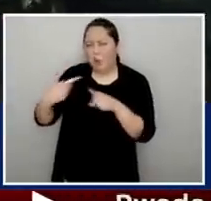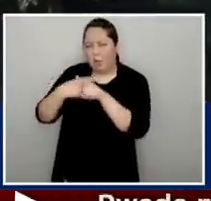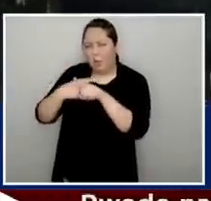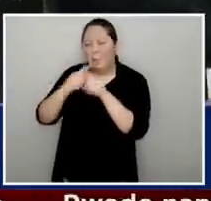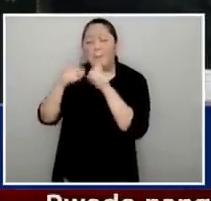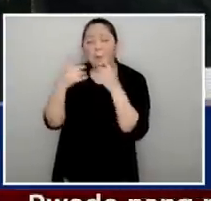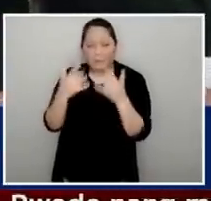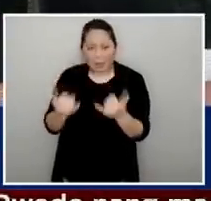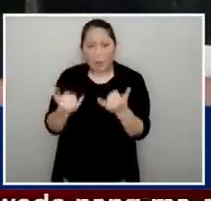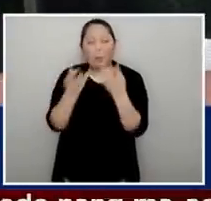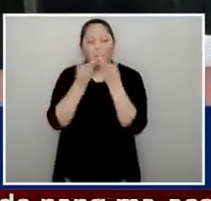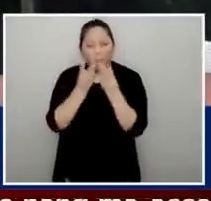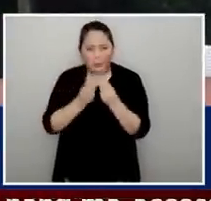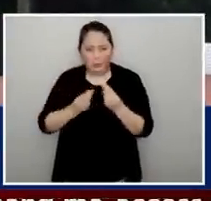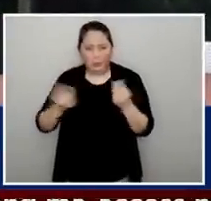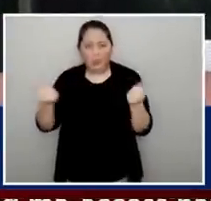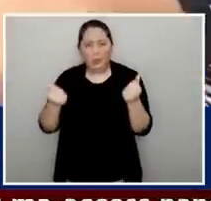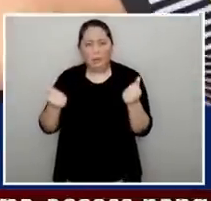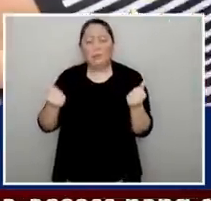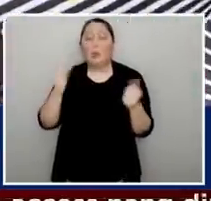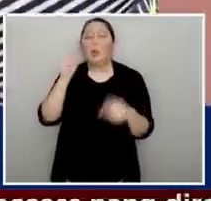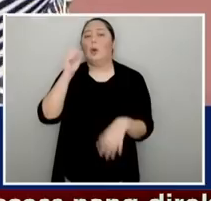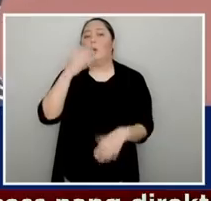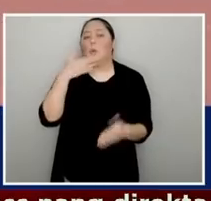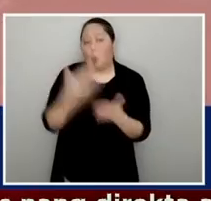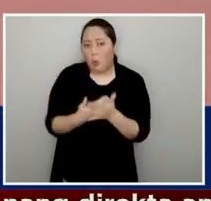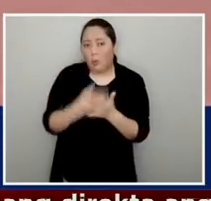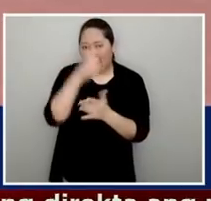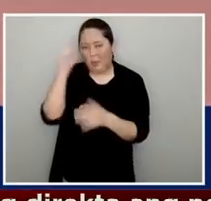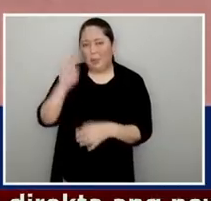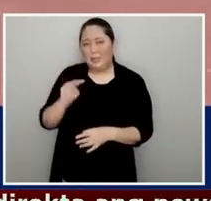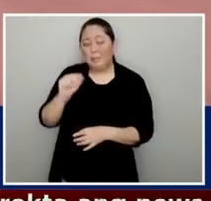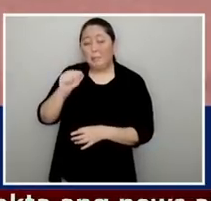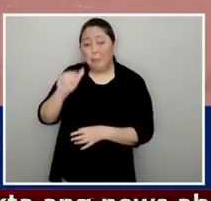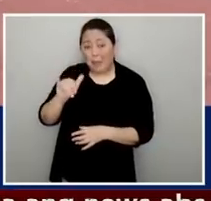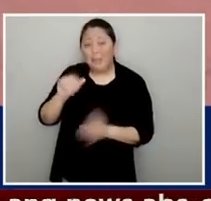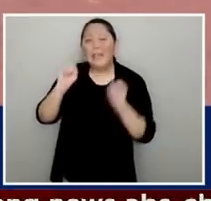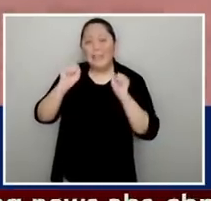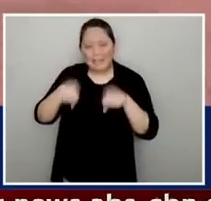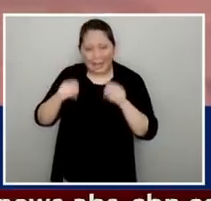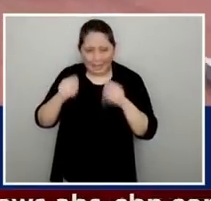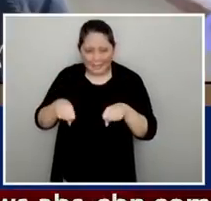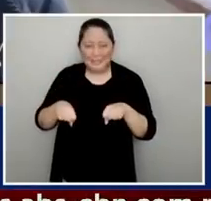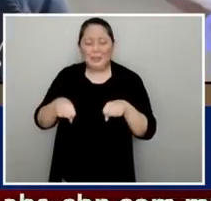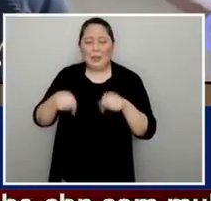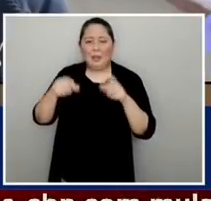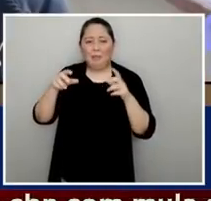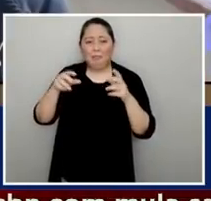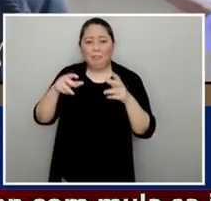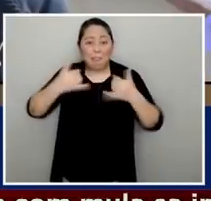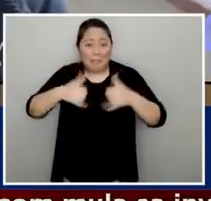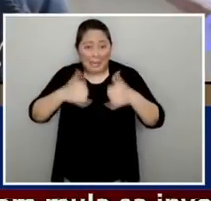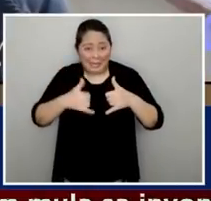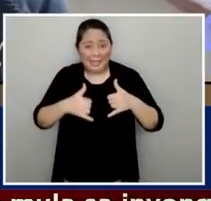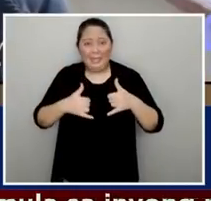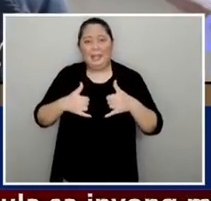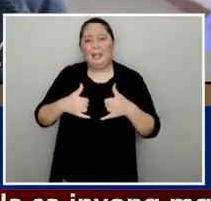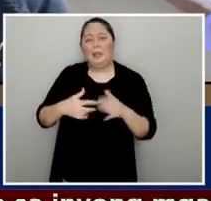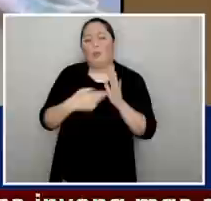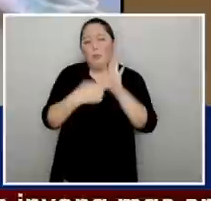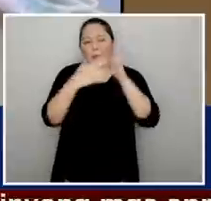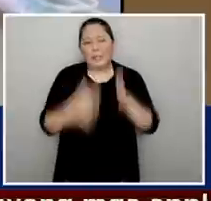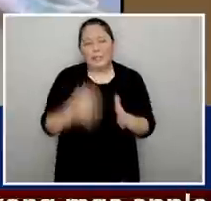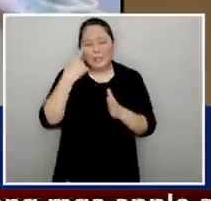sa Pilipinas sa darating na SEA Games sa Mayo at World Outdoor Championship sa July. So Mr. Obiena, how are